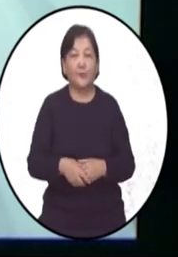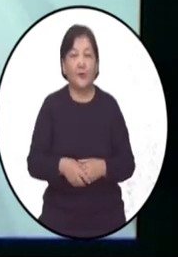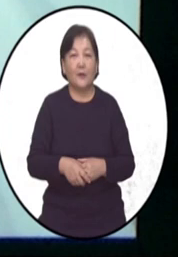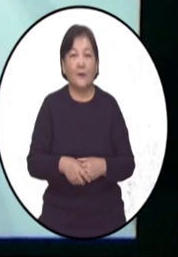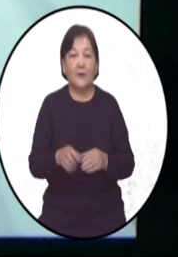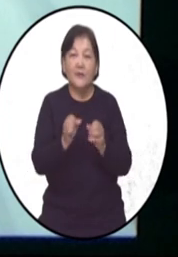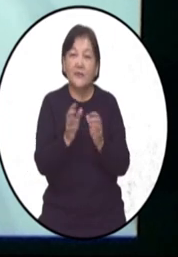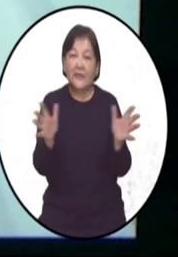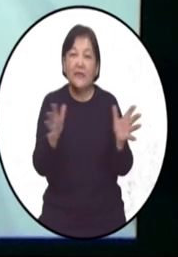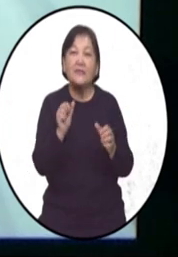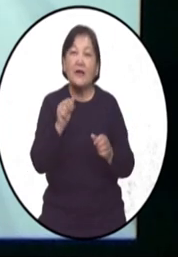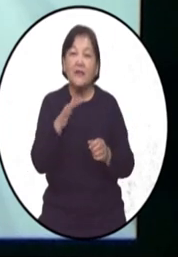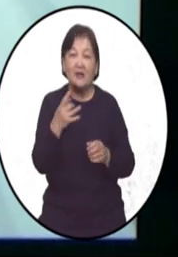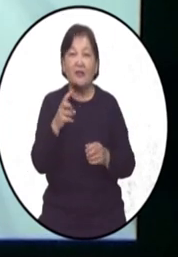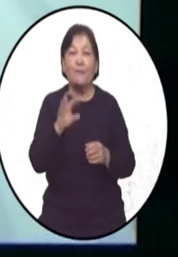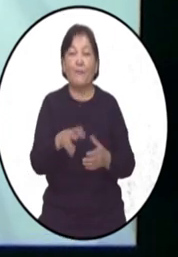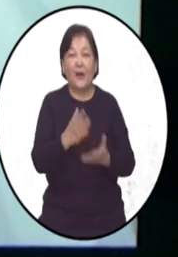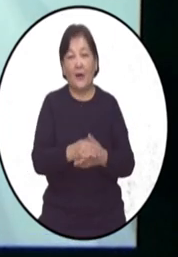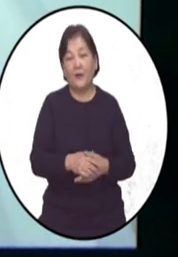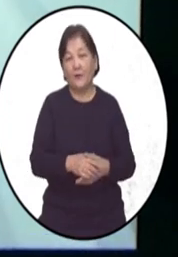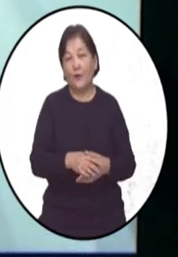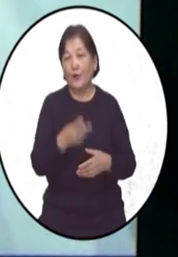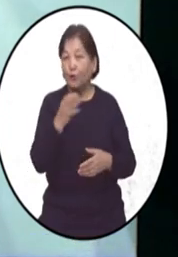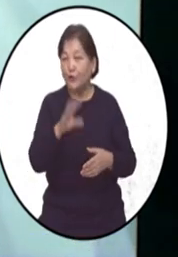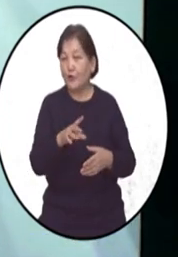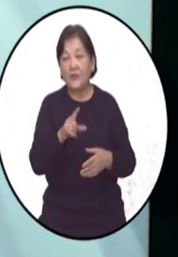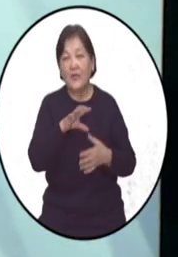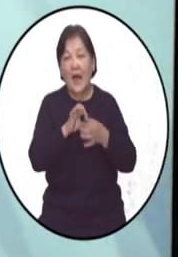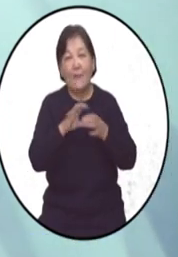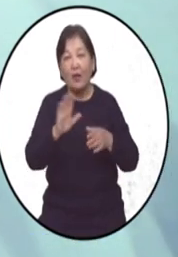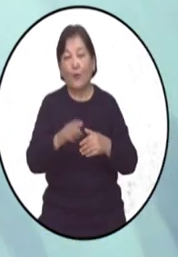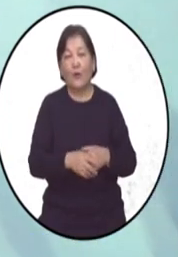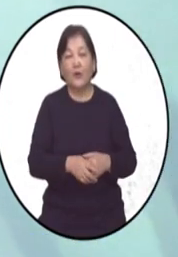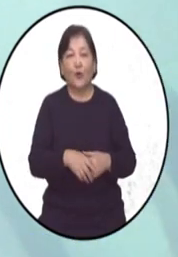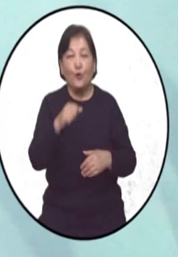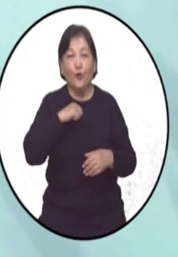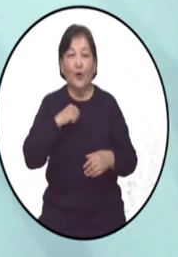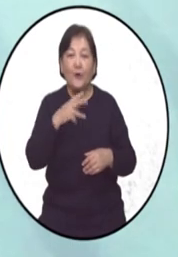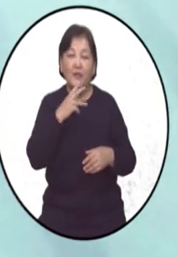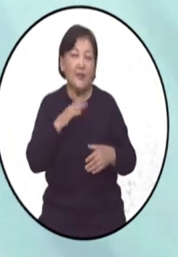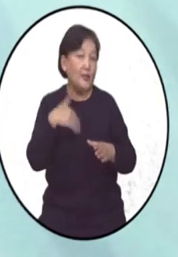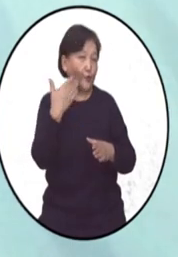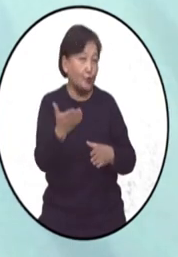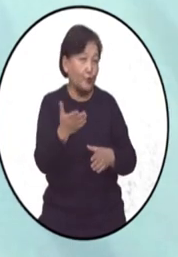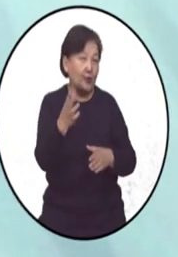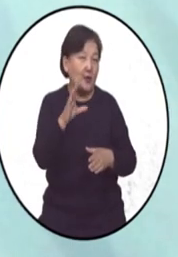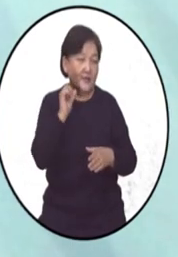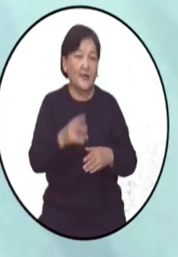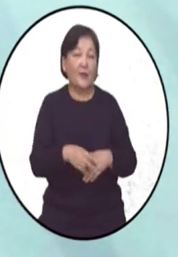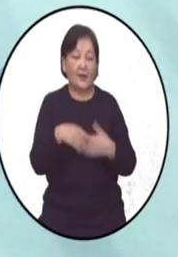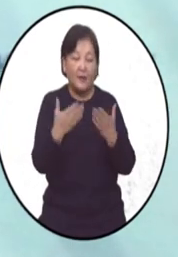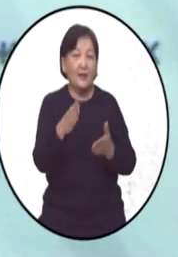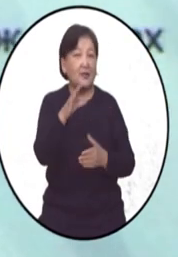салаасан алгоритм байгаа. За энэ бол нөхцөл биелж байгаа үгээс хамаарат биелүүлэх бүлэг командаа сонгон биелүүлдэг алгоритмыг бол салаасан алгоритм